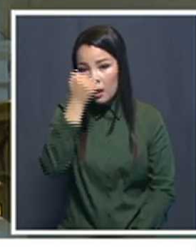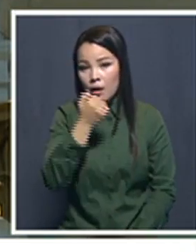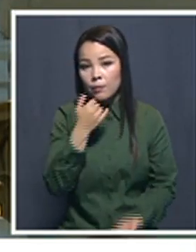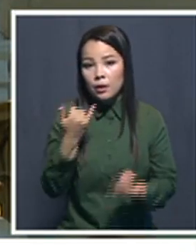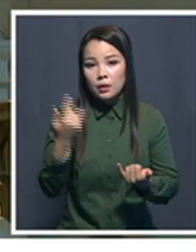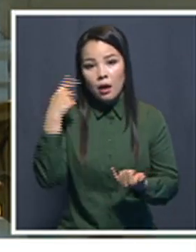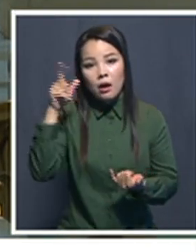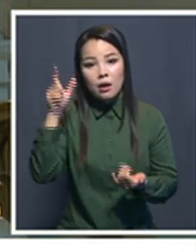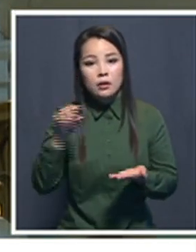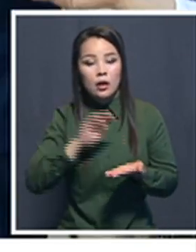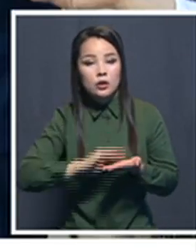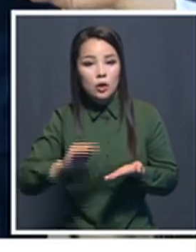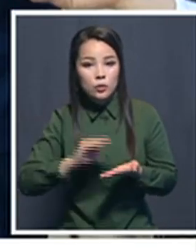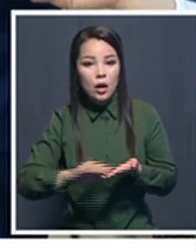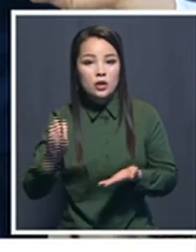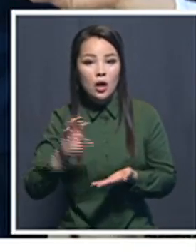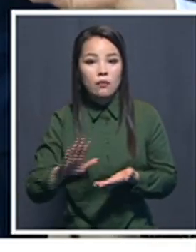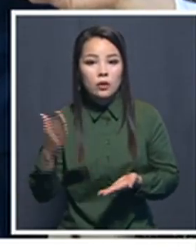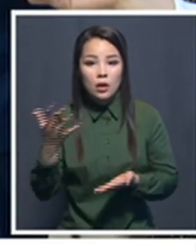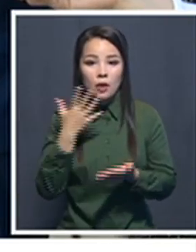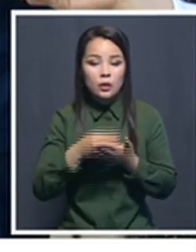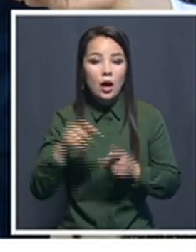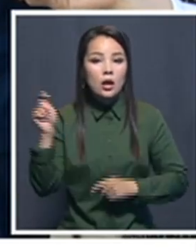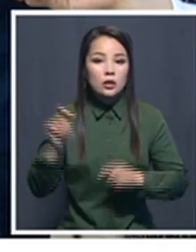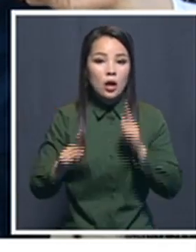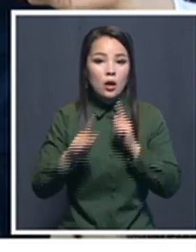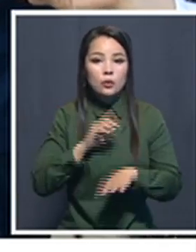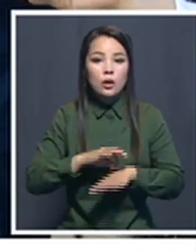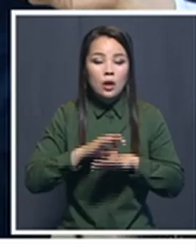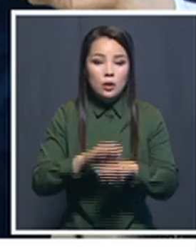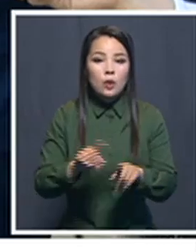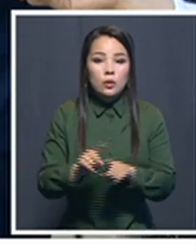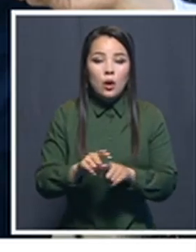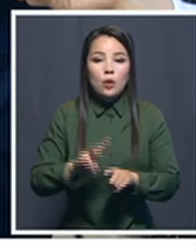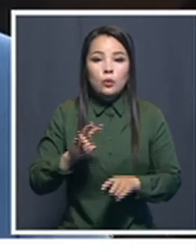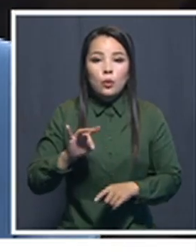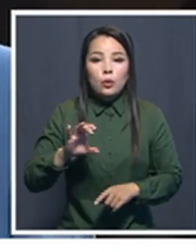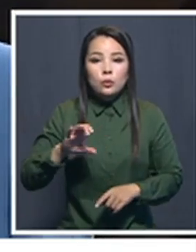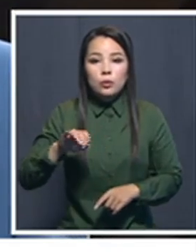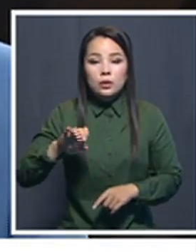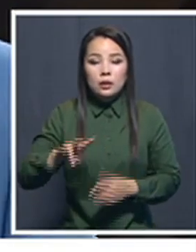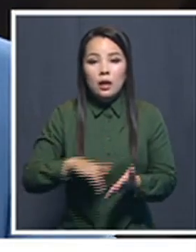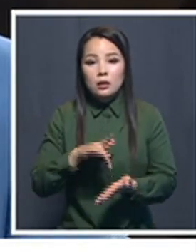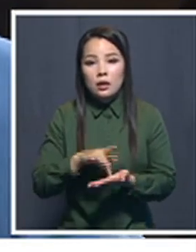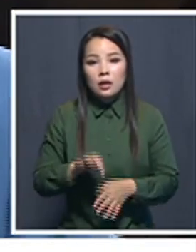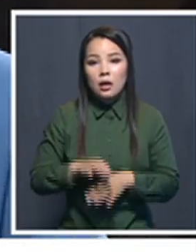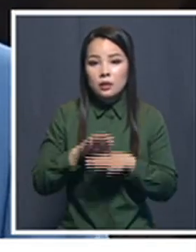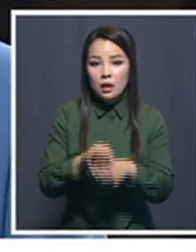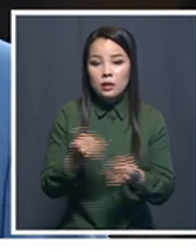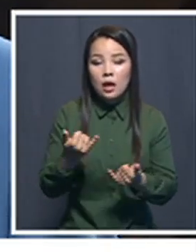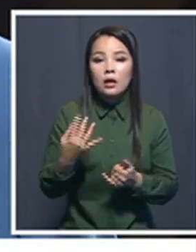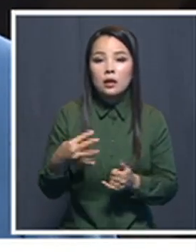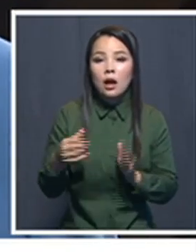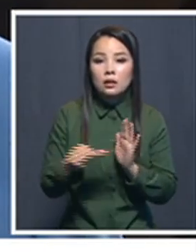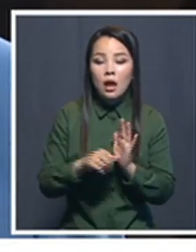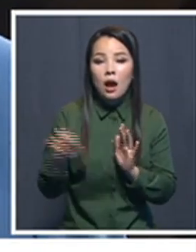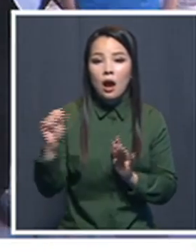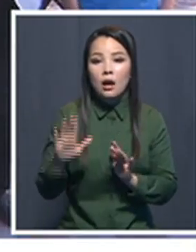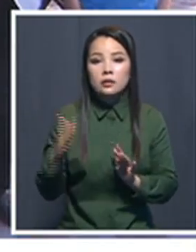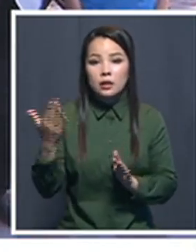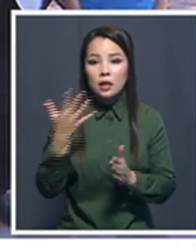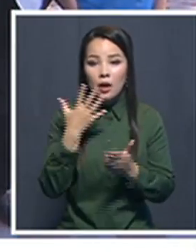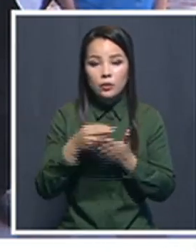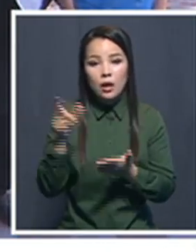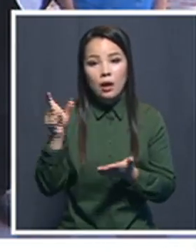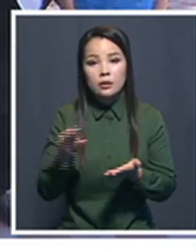ақын жазушылар Еуразия астаналары жазушыларының форумын Нұр Сұлтан қаласында өткізбекші. Сонымен қатар күзде Азияның 46 мемлекетінен келетін 100-ден астам